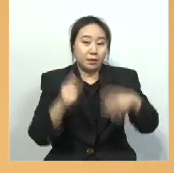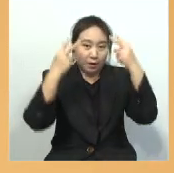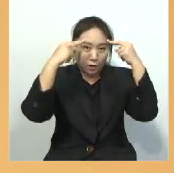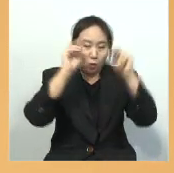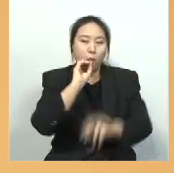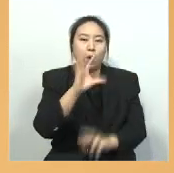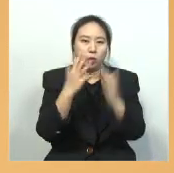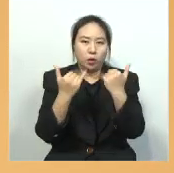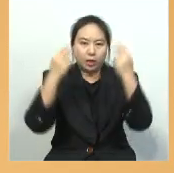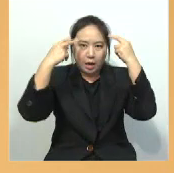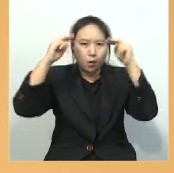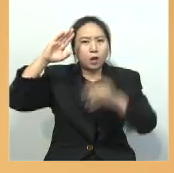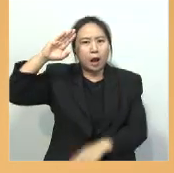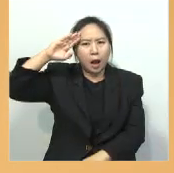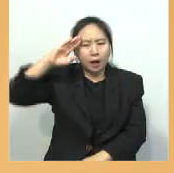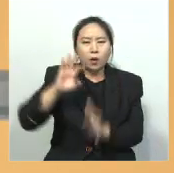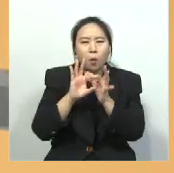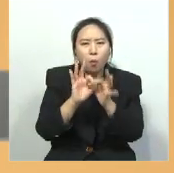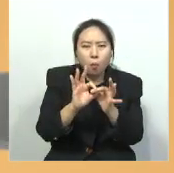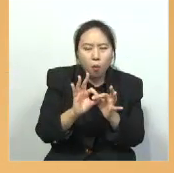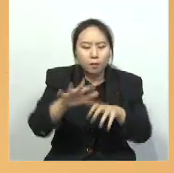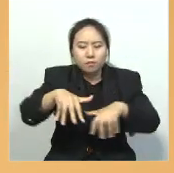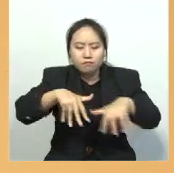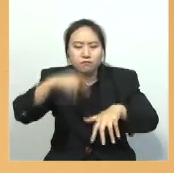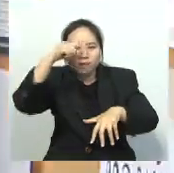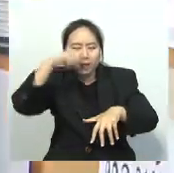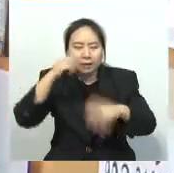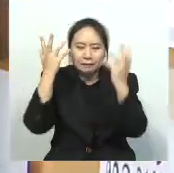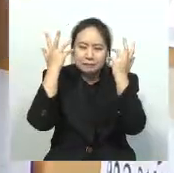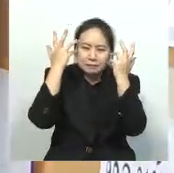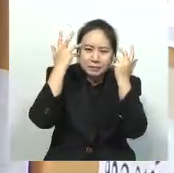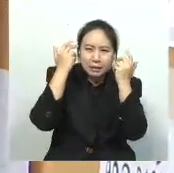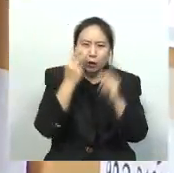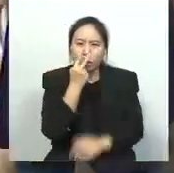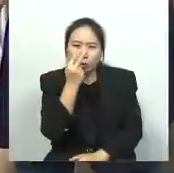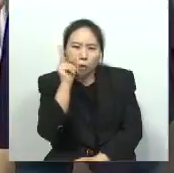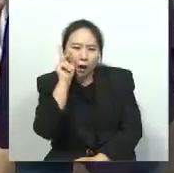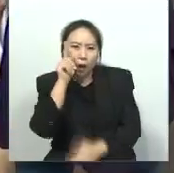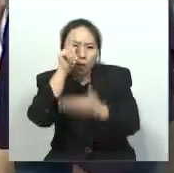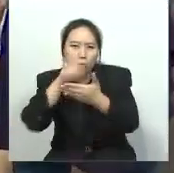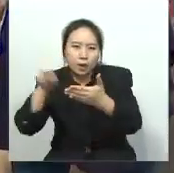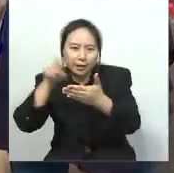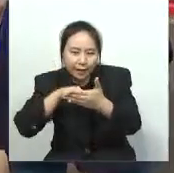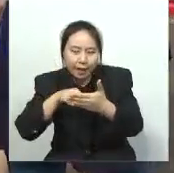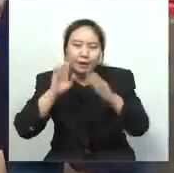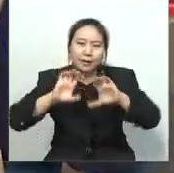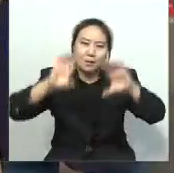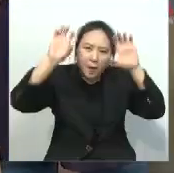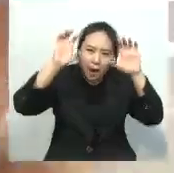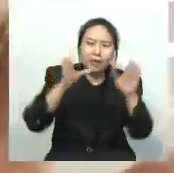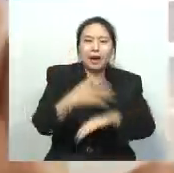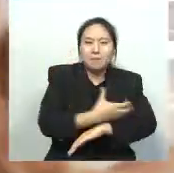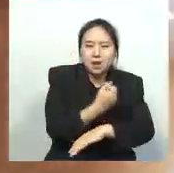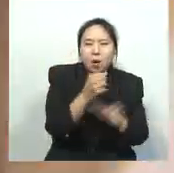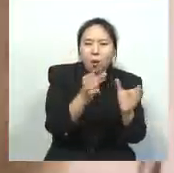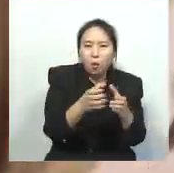อชานายกรัฐมนตรีเป็นห่วงสภาพจิตใจของประชาชนที่เฝ้าติดตามข่าวการเลือกตั้งและการจัดตั้งรัฐบาลของพรรค